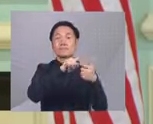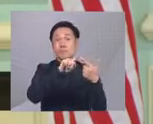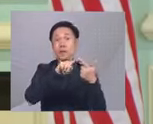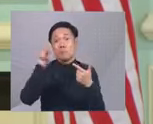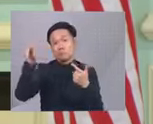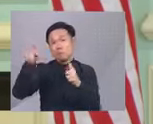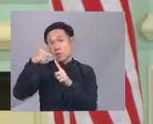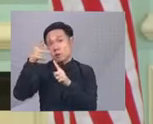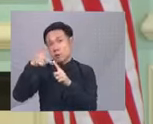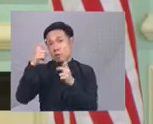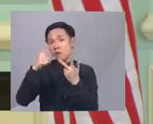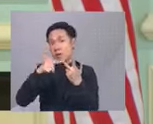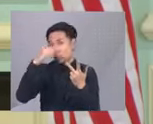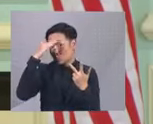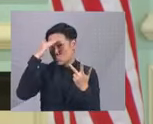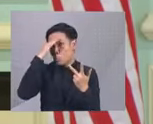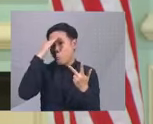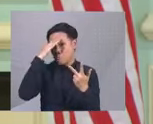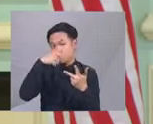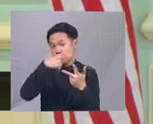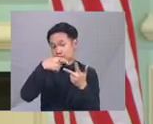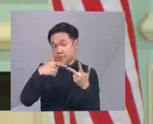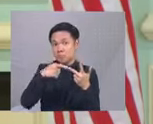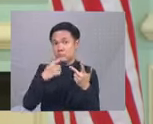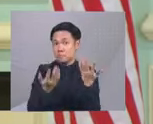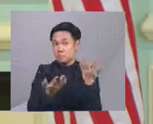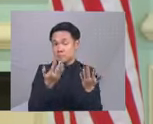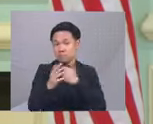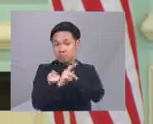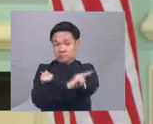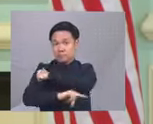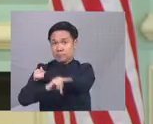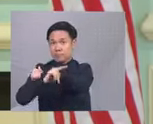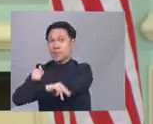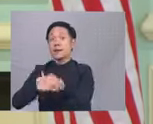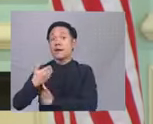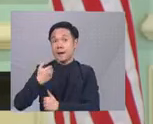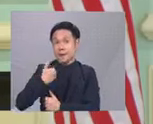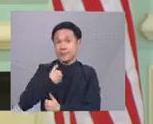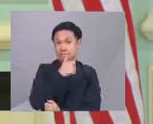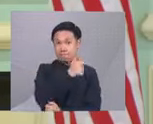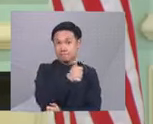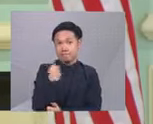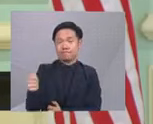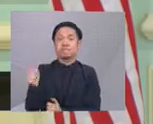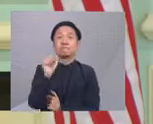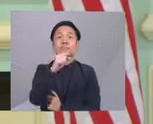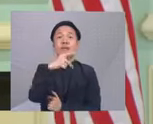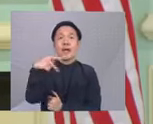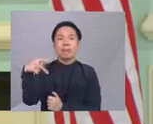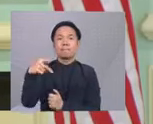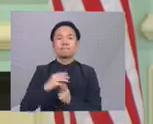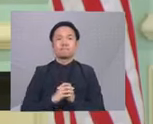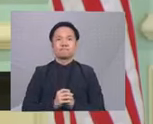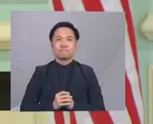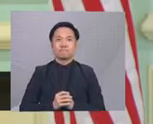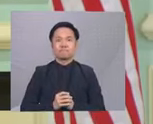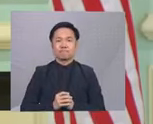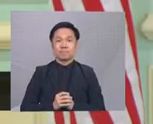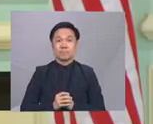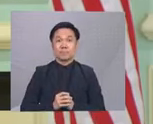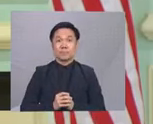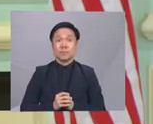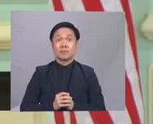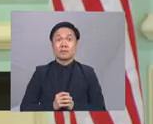Pinang pun mungkin ada, di Johor pun ada, mungkin setiap negeri ada. Untuk mempermudahkan urusan kita galakkan.